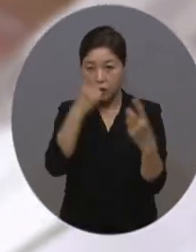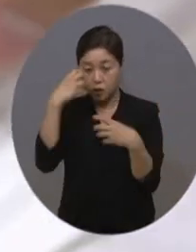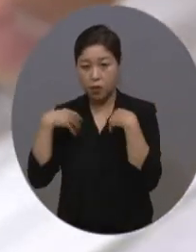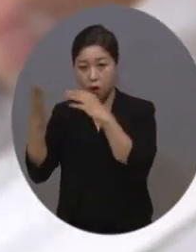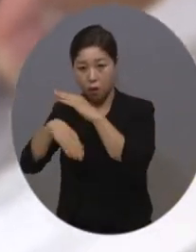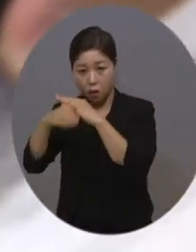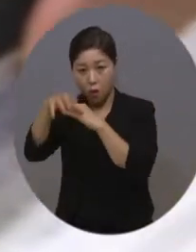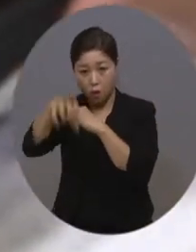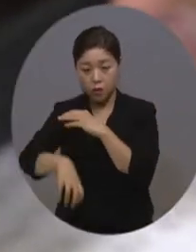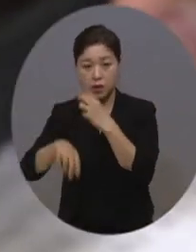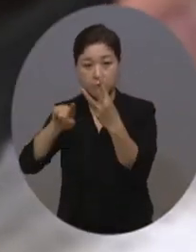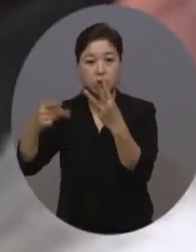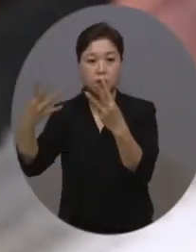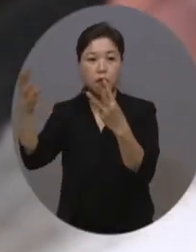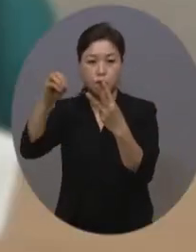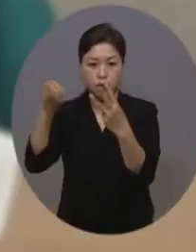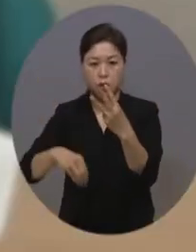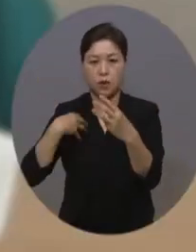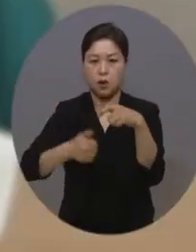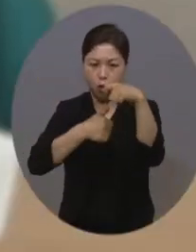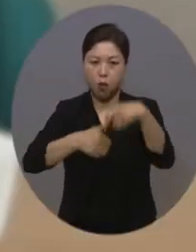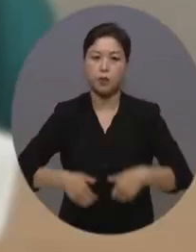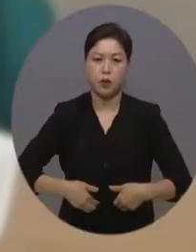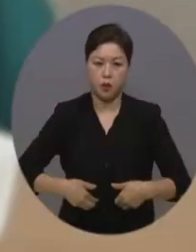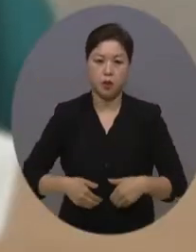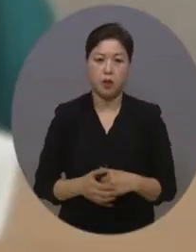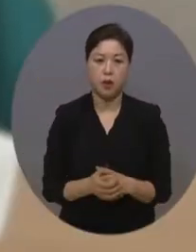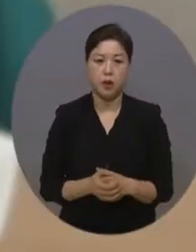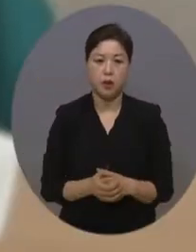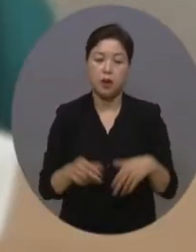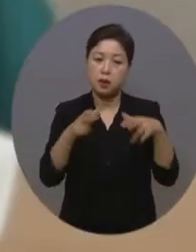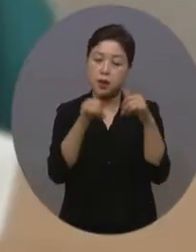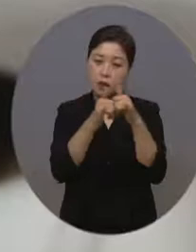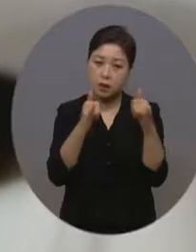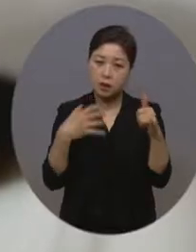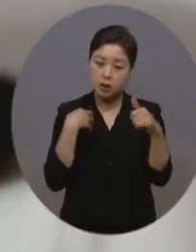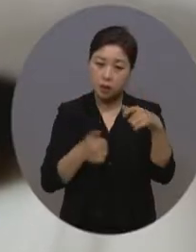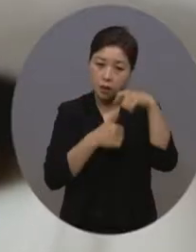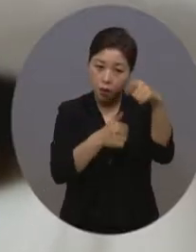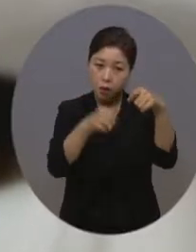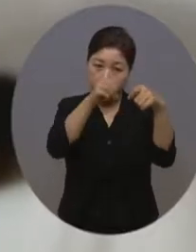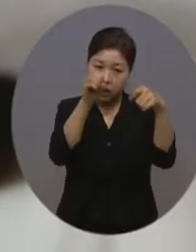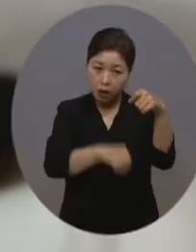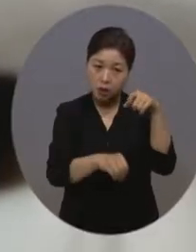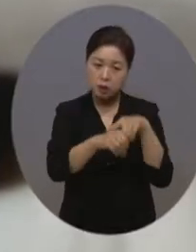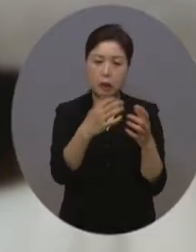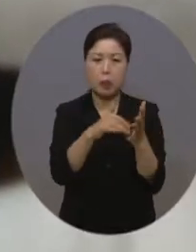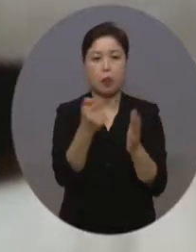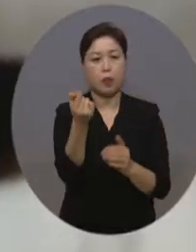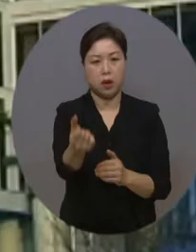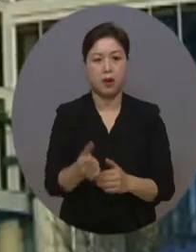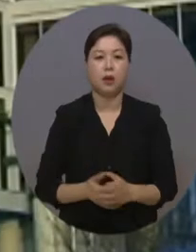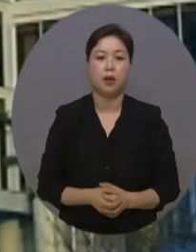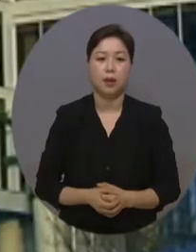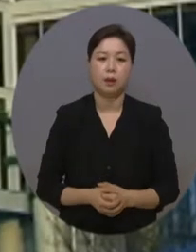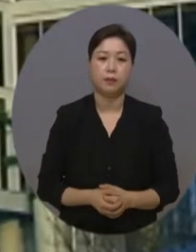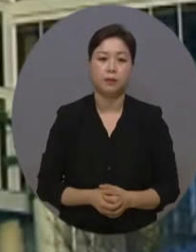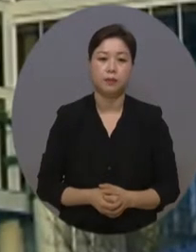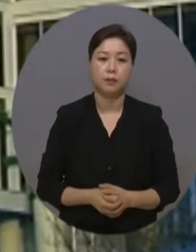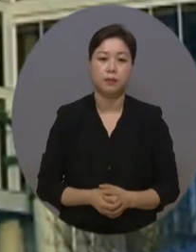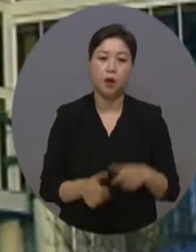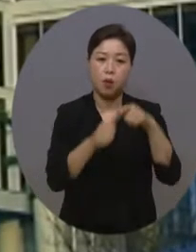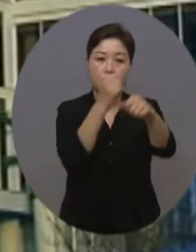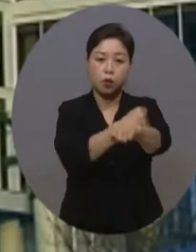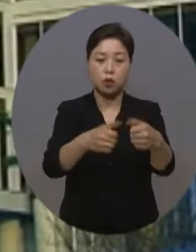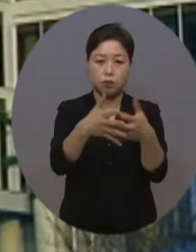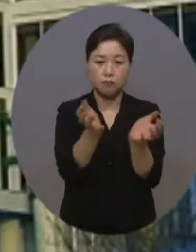3.4%로 정하고 있습니다. 반면 아직까지 장애인 의무고용률은 적은 수치를 보이는 상황입니다.